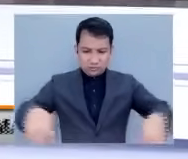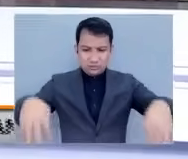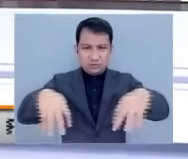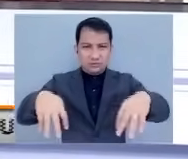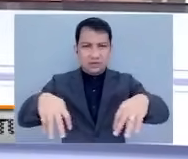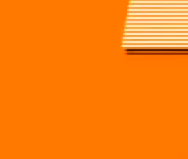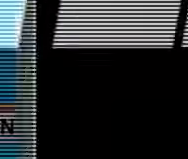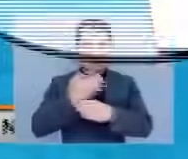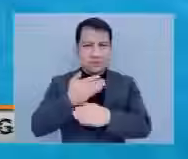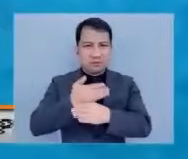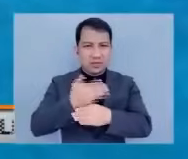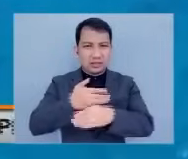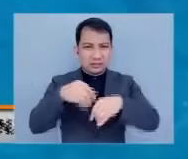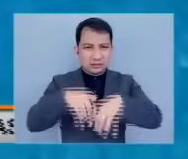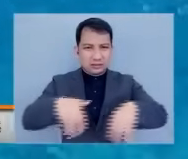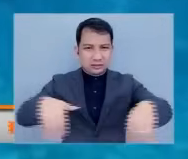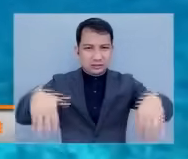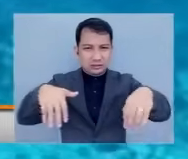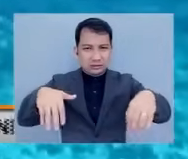Halili.